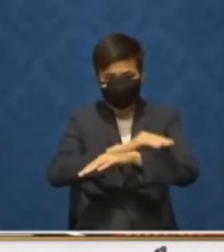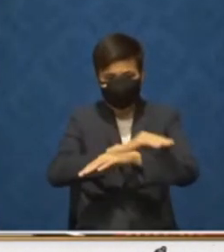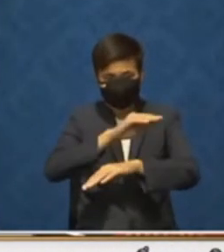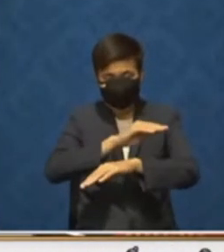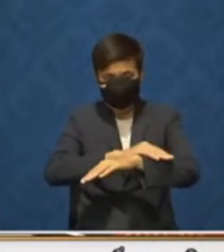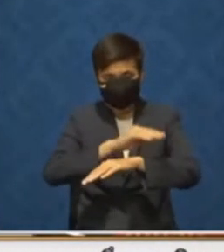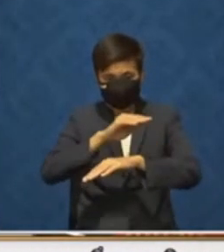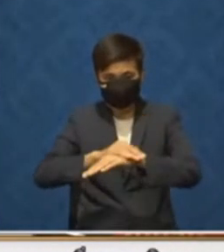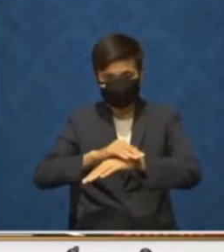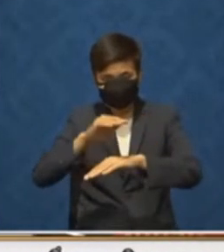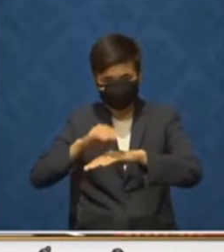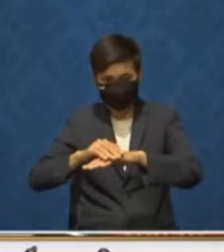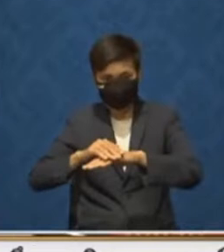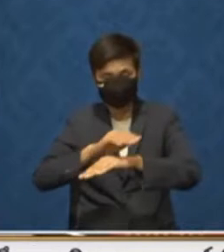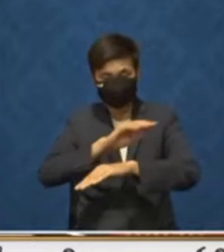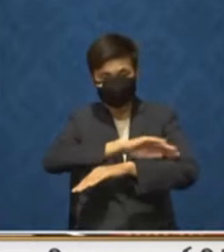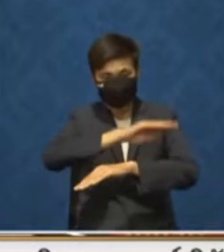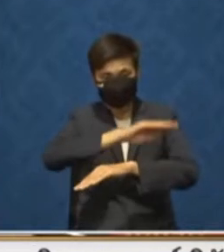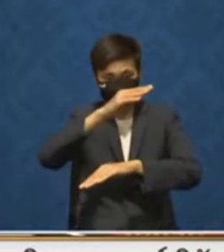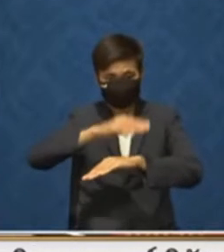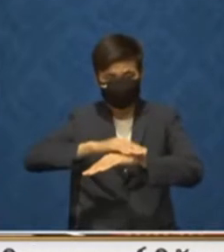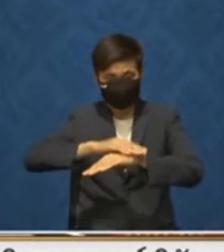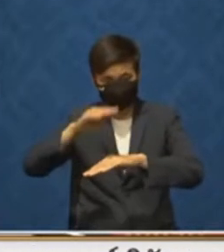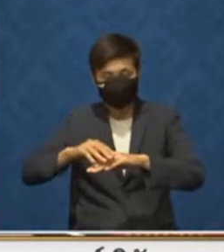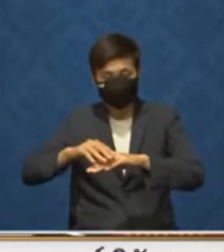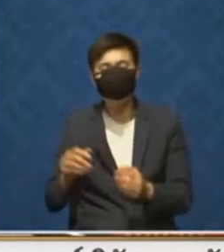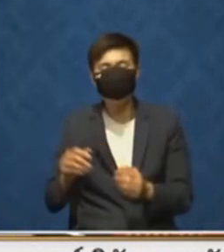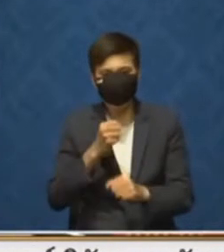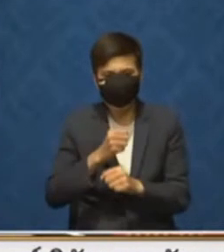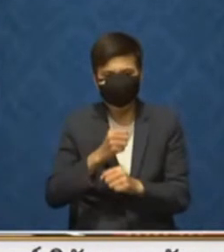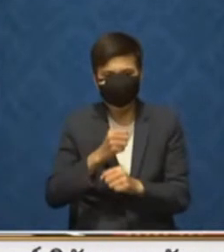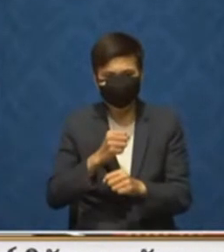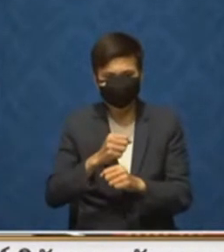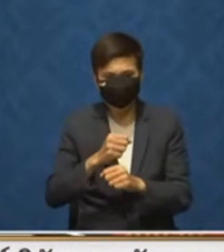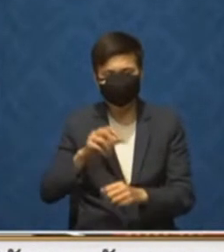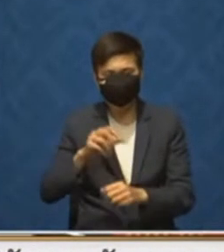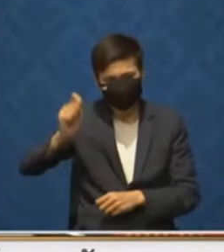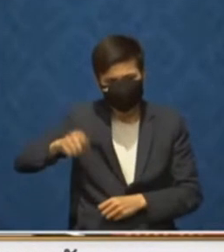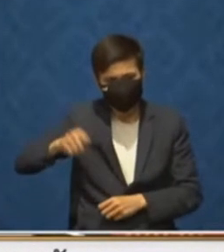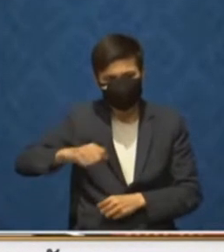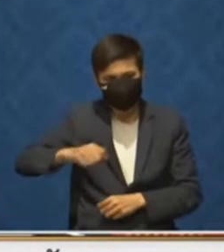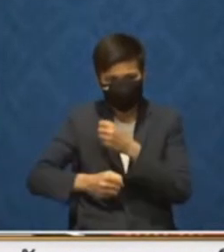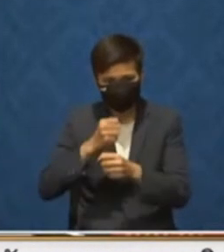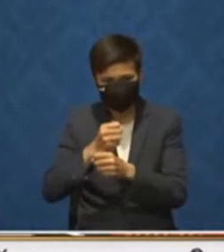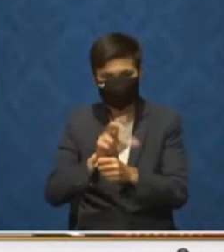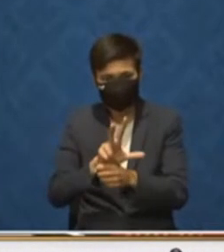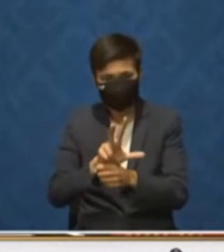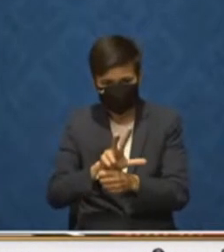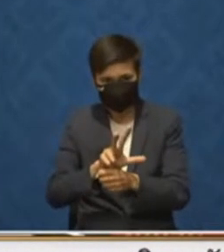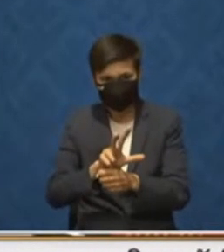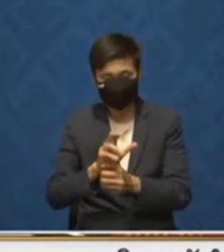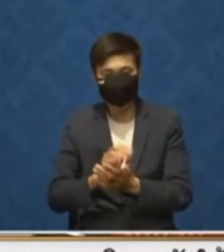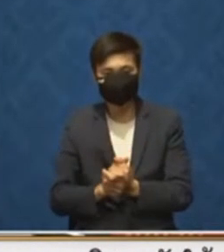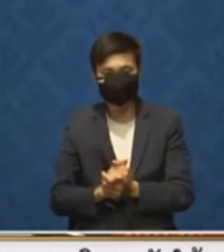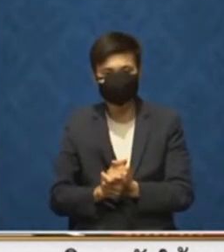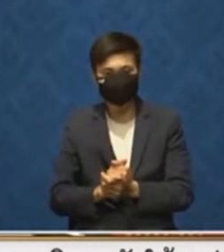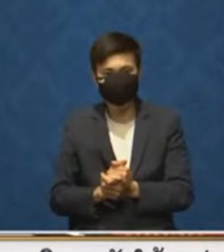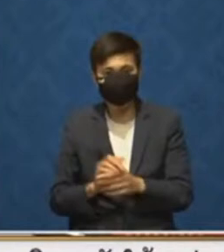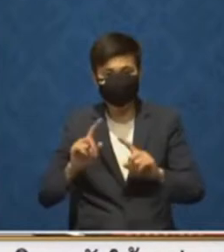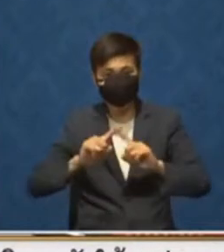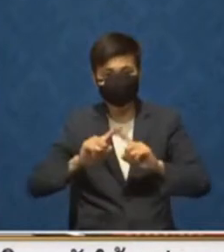สนามบินประมูลมา 3ปีแล้วได้ประทานความคืบหน้าเท่าไหร่ทำไมคุณนะครับอ่าขอรูปหน้าเท่ากับศูนย์เปอร์เซ็นต์ครับ